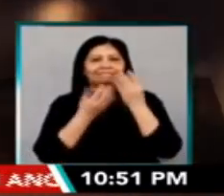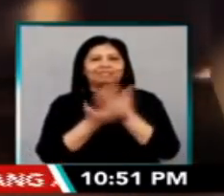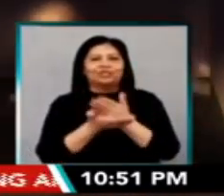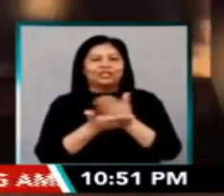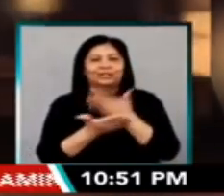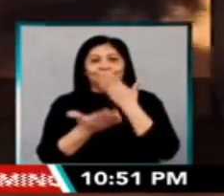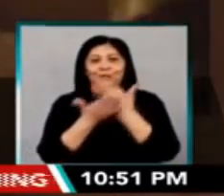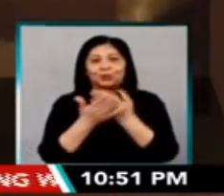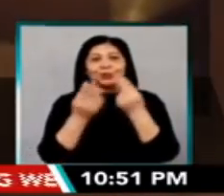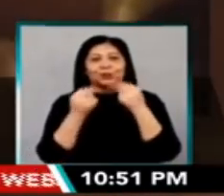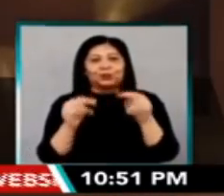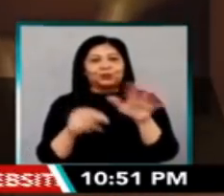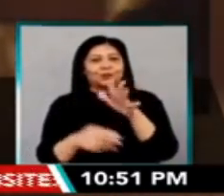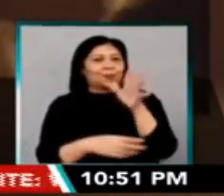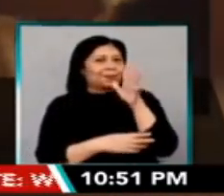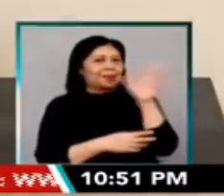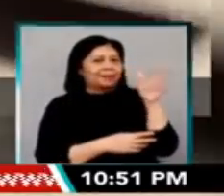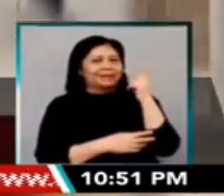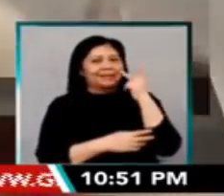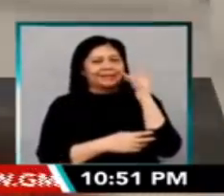sa mommy ni Kylie.